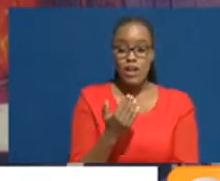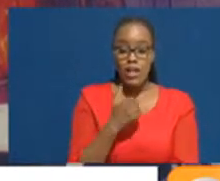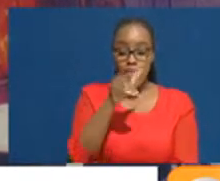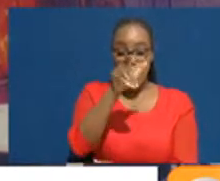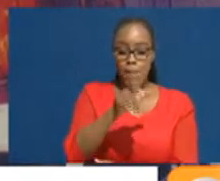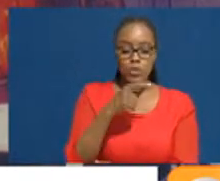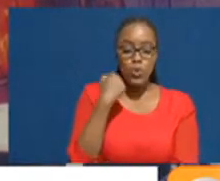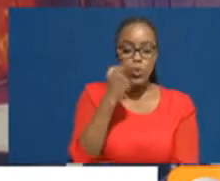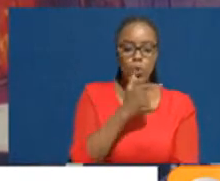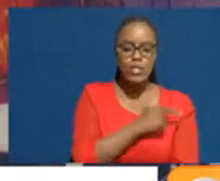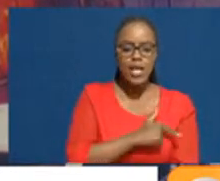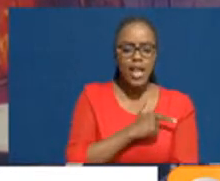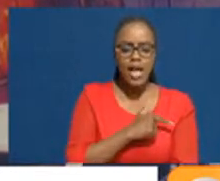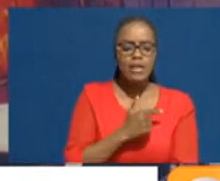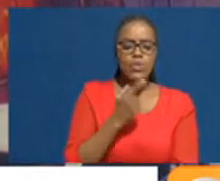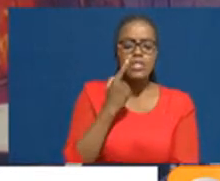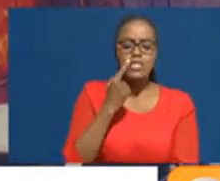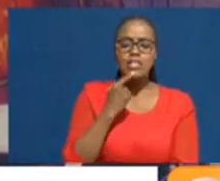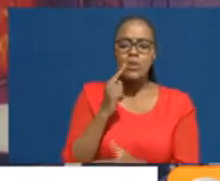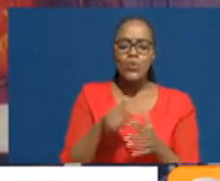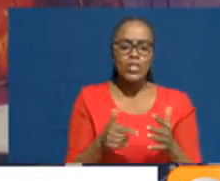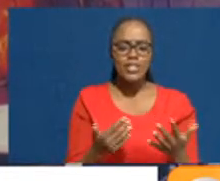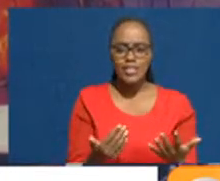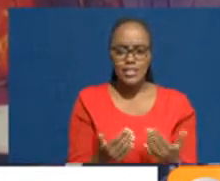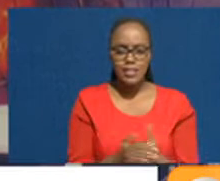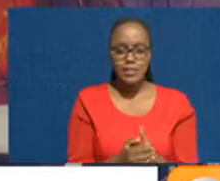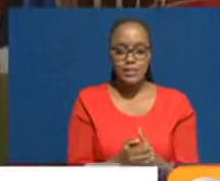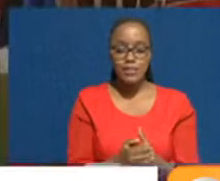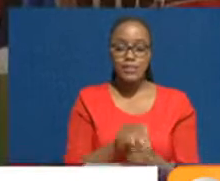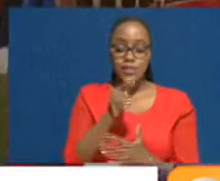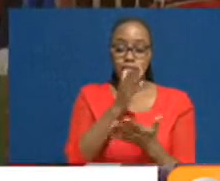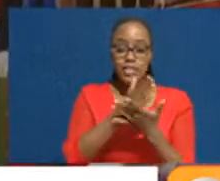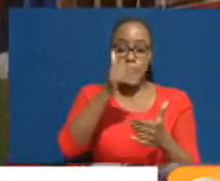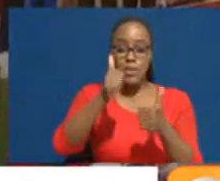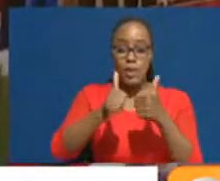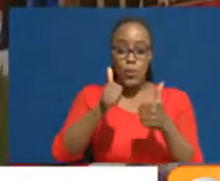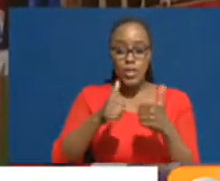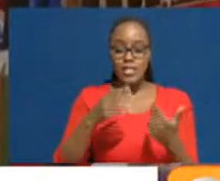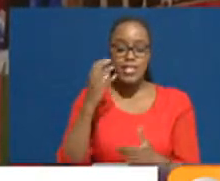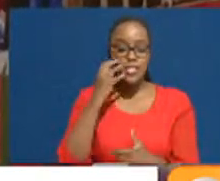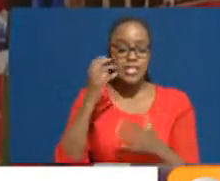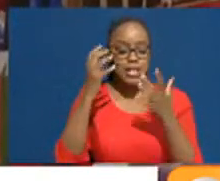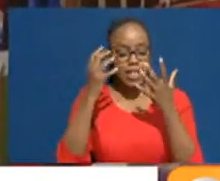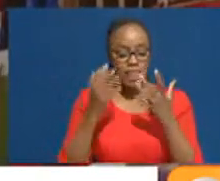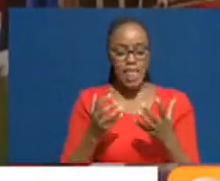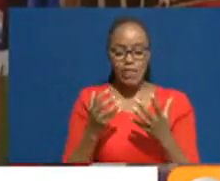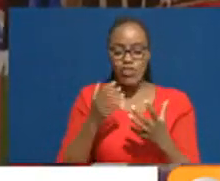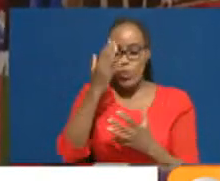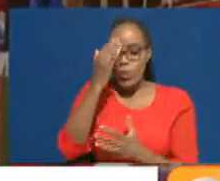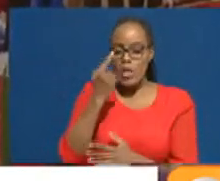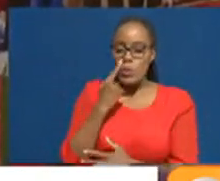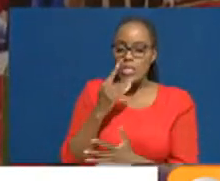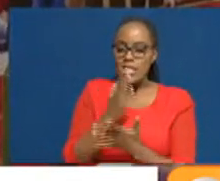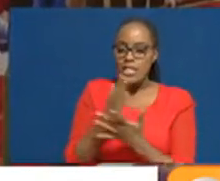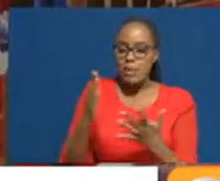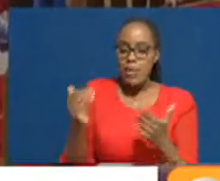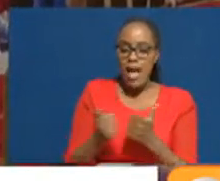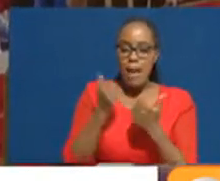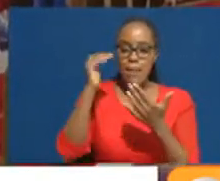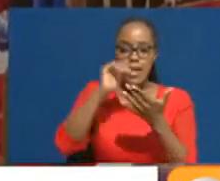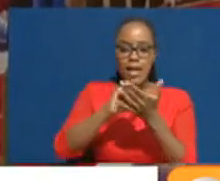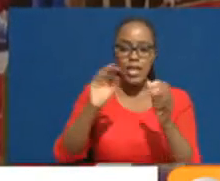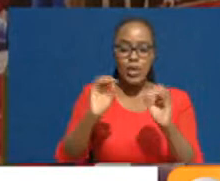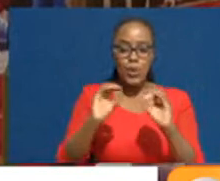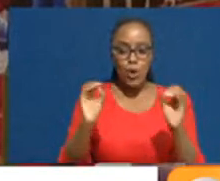alipona pale atasema nini? Hili ni jambo ambalo ni masikitiko makubwa kuona kwamba jambo kama hili lisije likatokea.